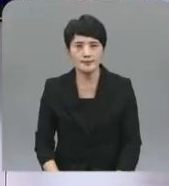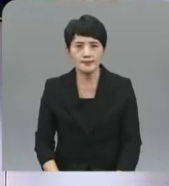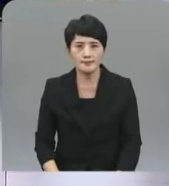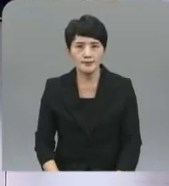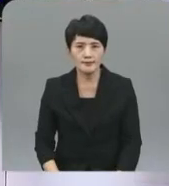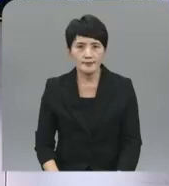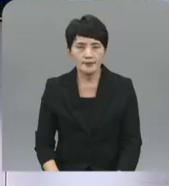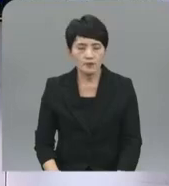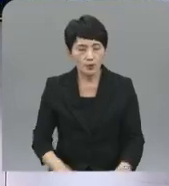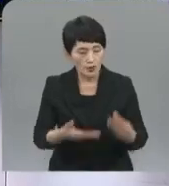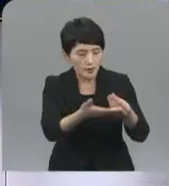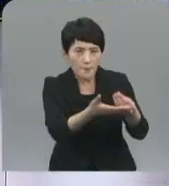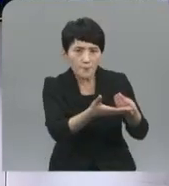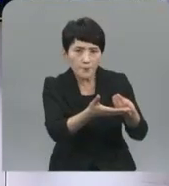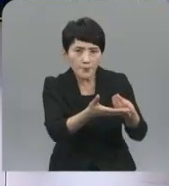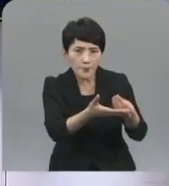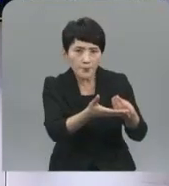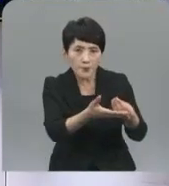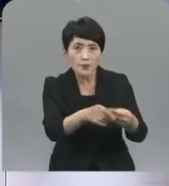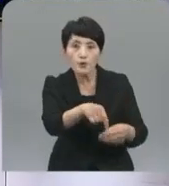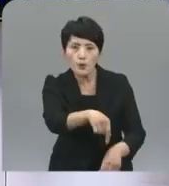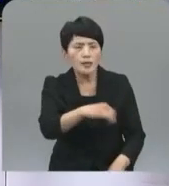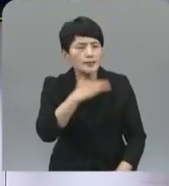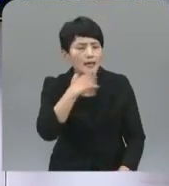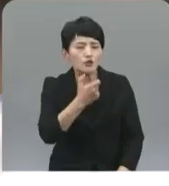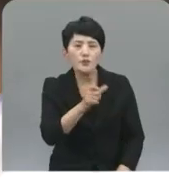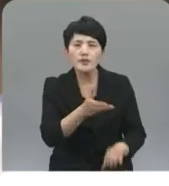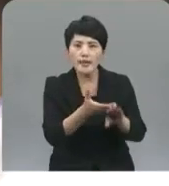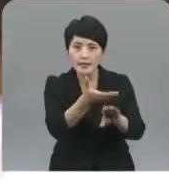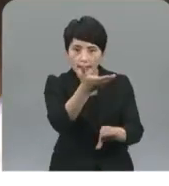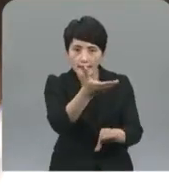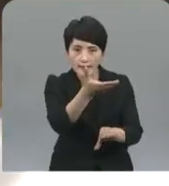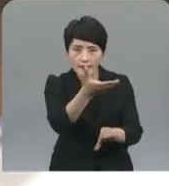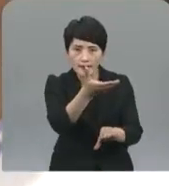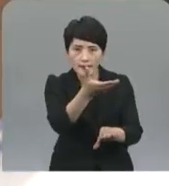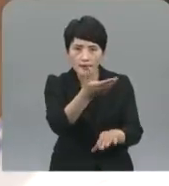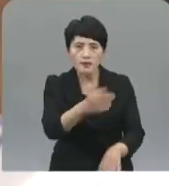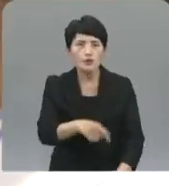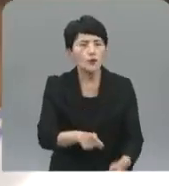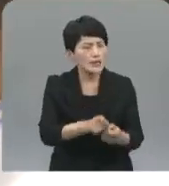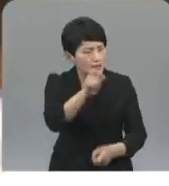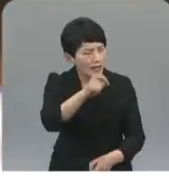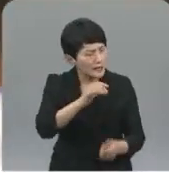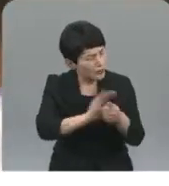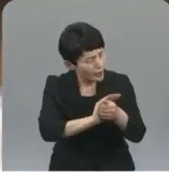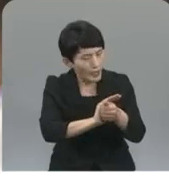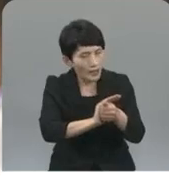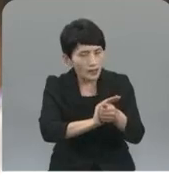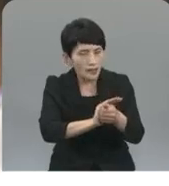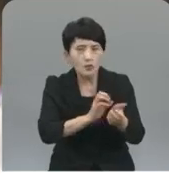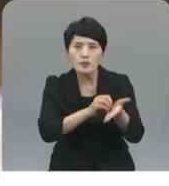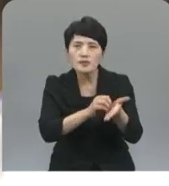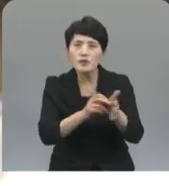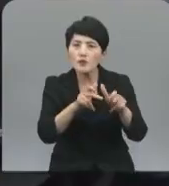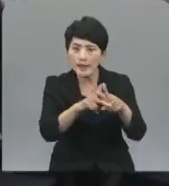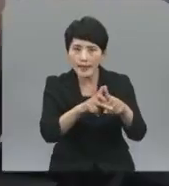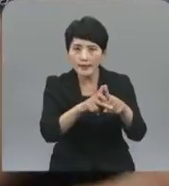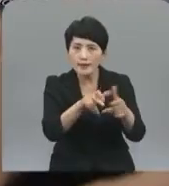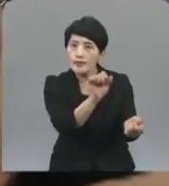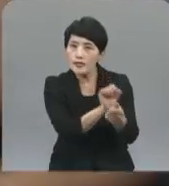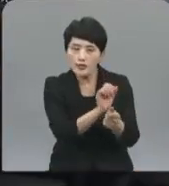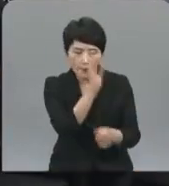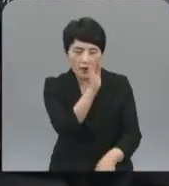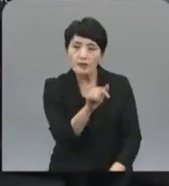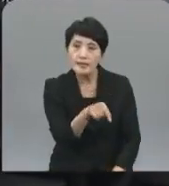nhi thăm khám lần đầu tiên vào ngày lễ hoặc trong khung giờ ban đêm thì chỉ được tư vấn về mặt y khoa chứ không được kê đơn thuốc trường hợp